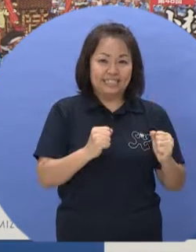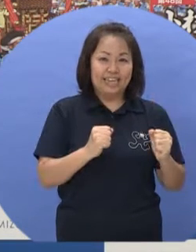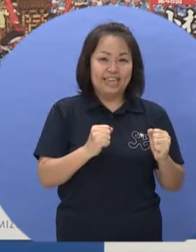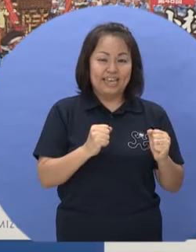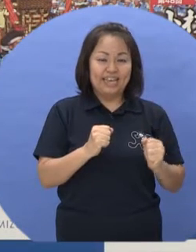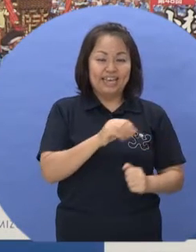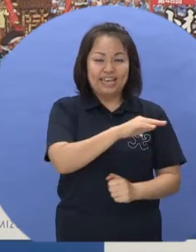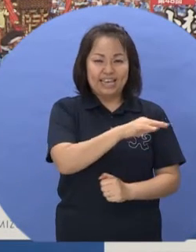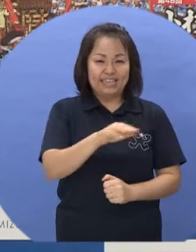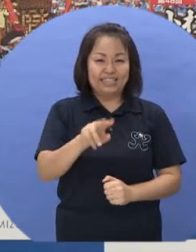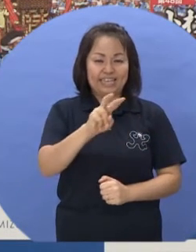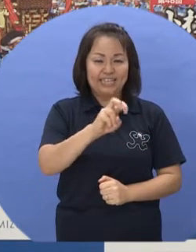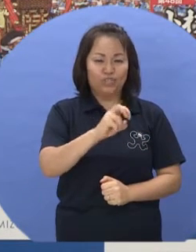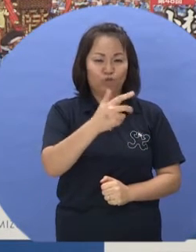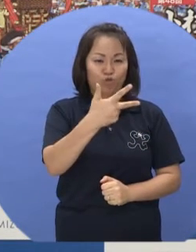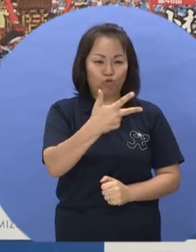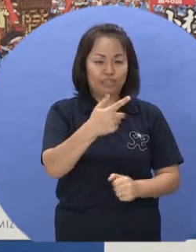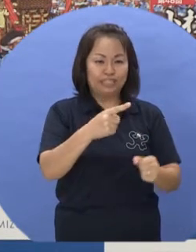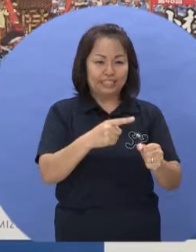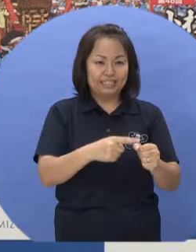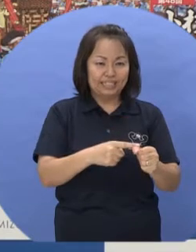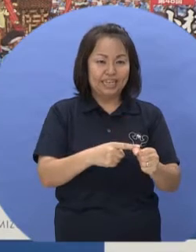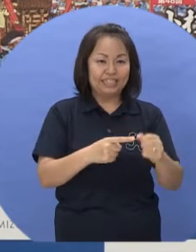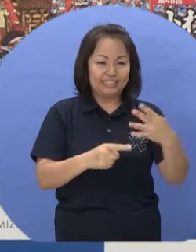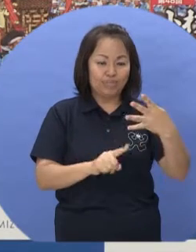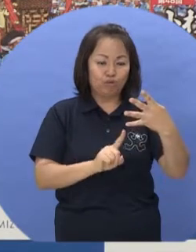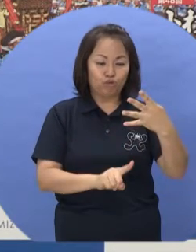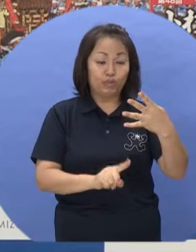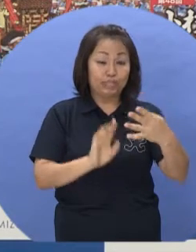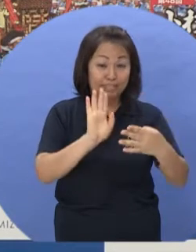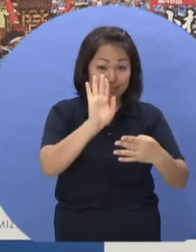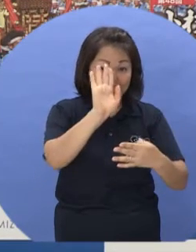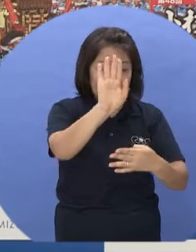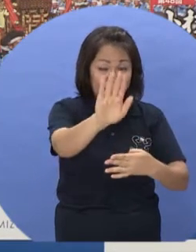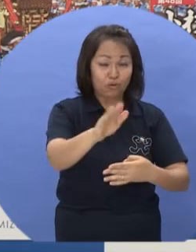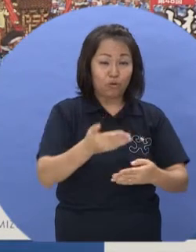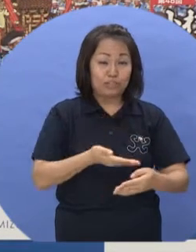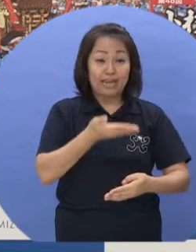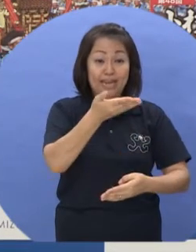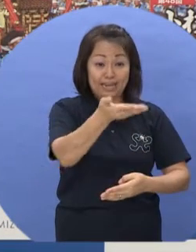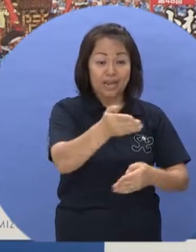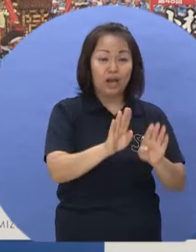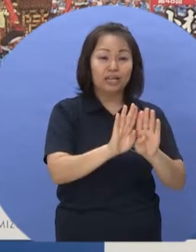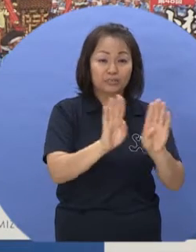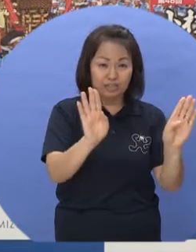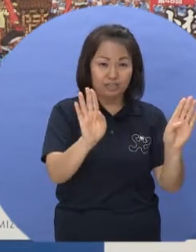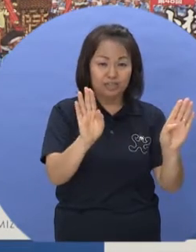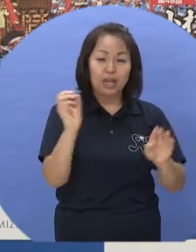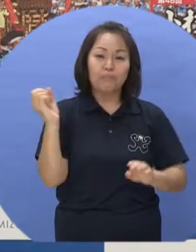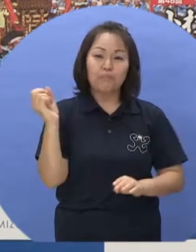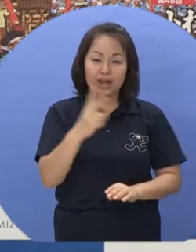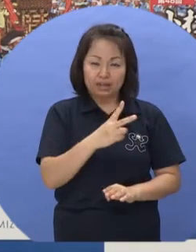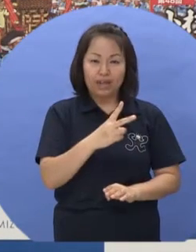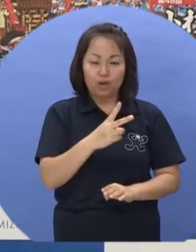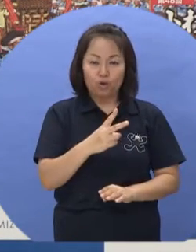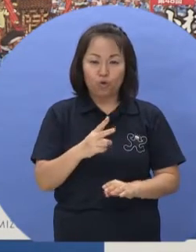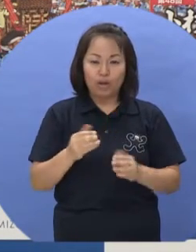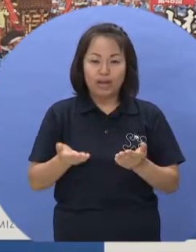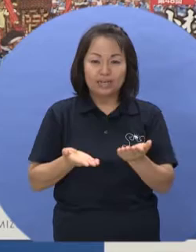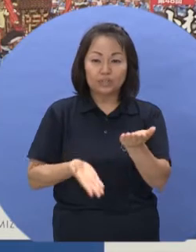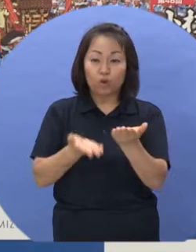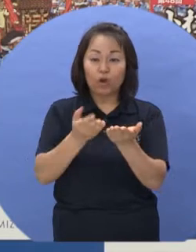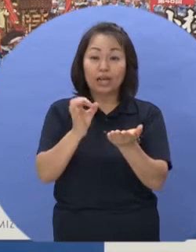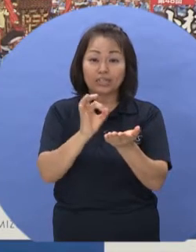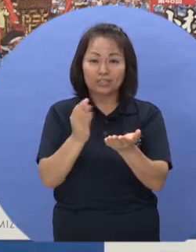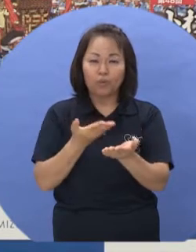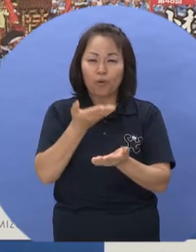平成27年4月1日以降に奨学金の返還を始められた方、もしくはすでに奨学金の返還を始めておられまして、平